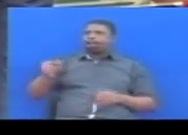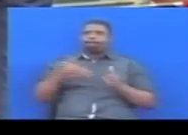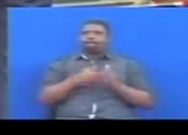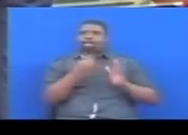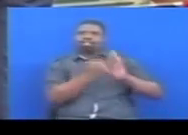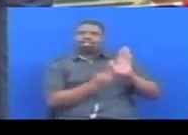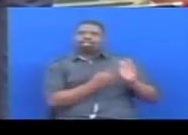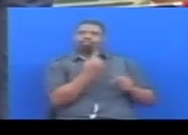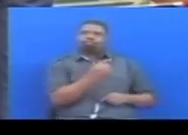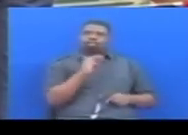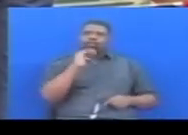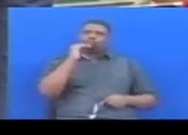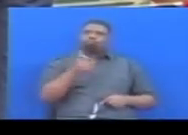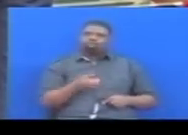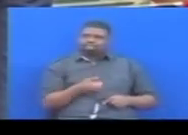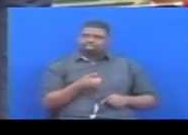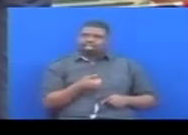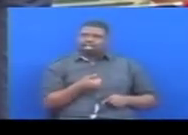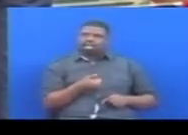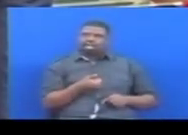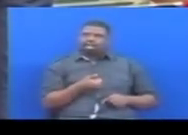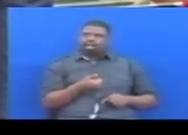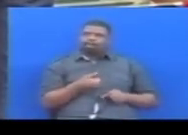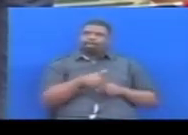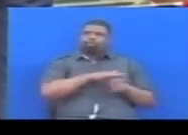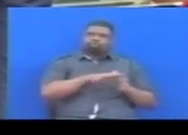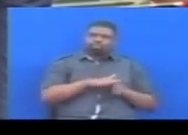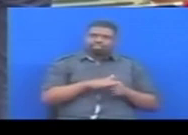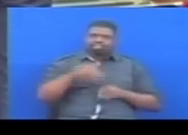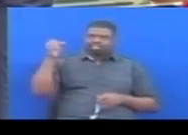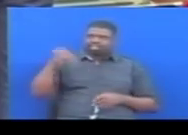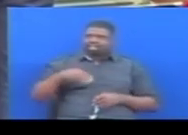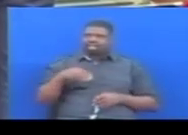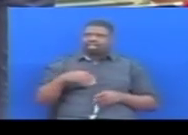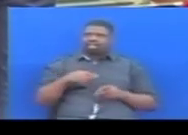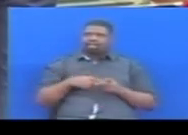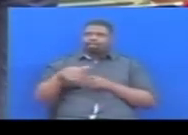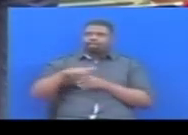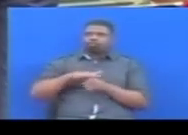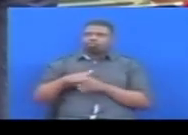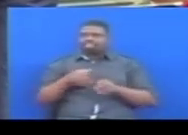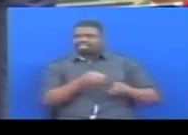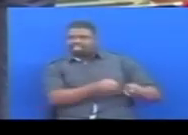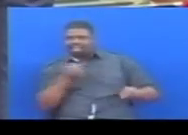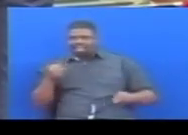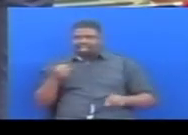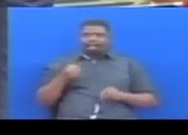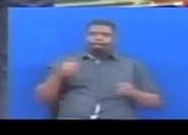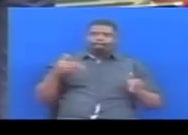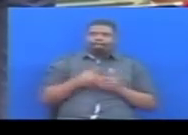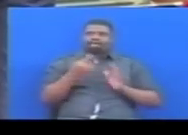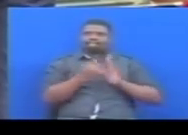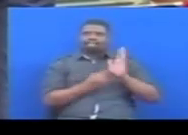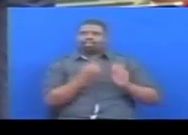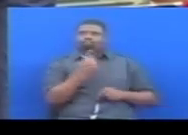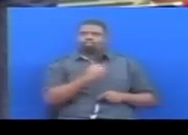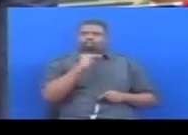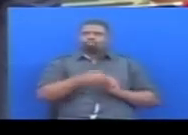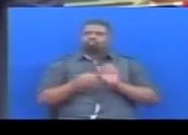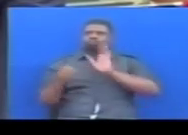mpaka tarehe moja mwezi wa matumizi ya sola, matumizi ya taa za sola, matumizi ya jenereta mpaka tarehe moja mwezi wa